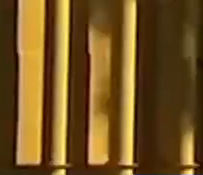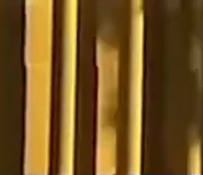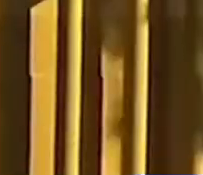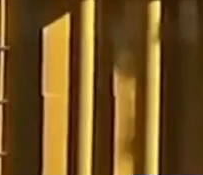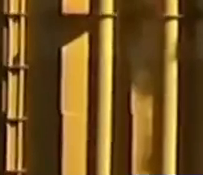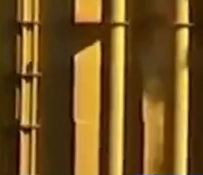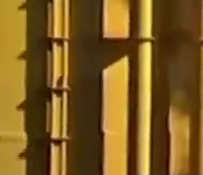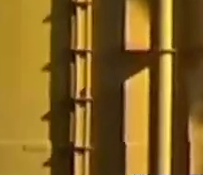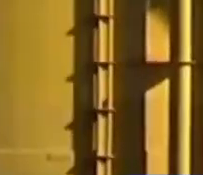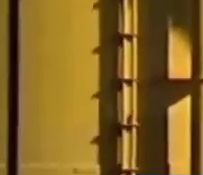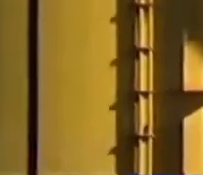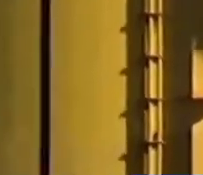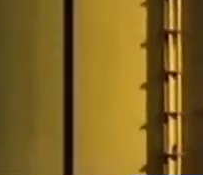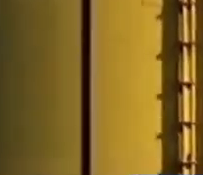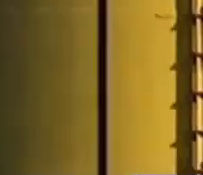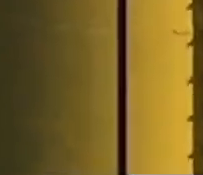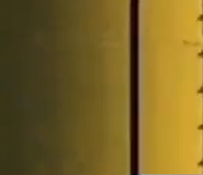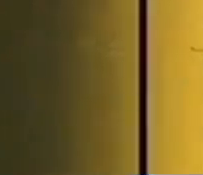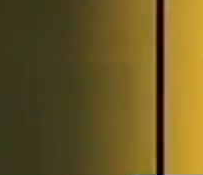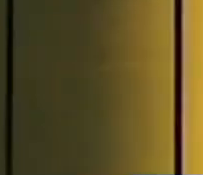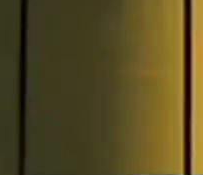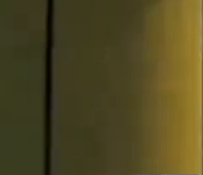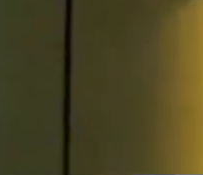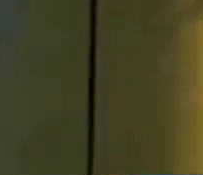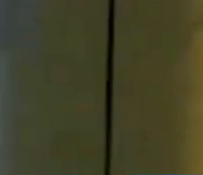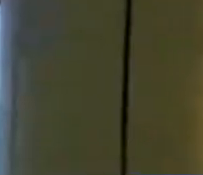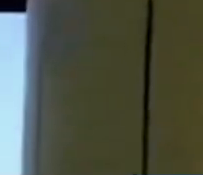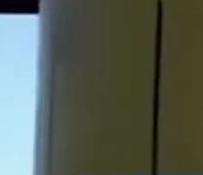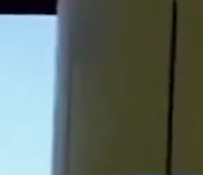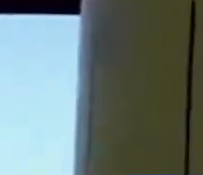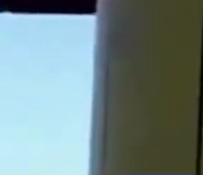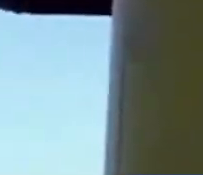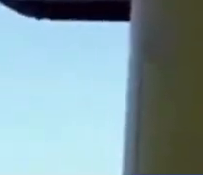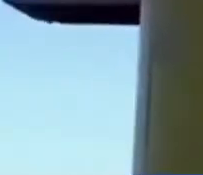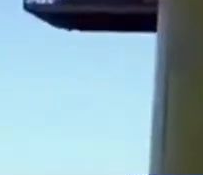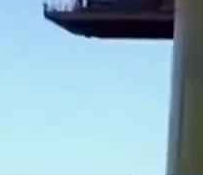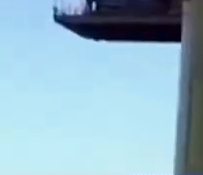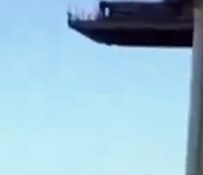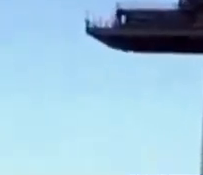برنت 48 سنتا أو 0.6% إلى مستوى